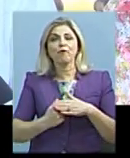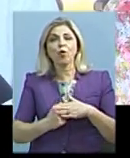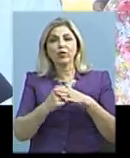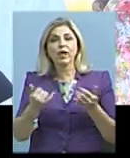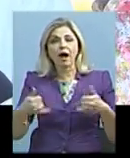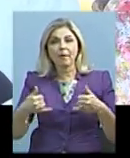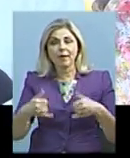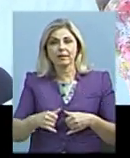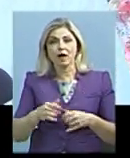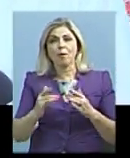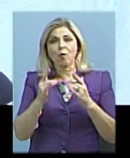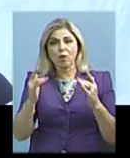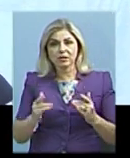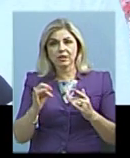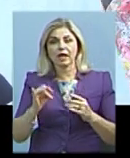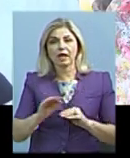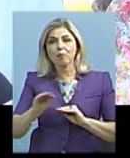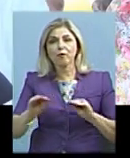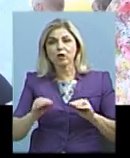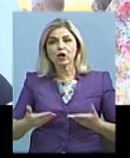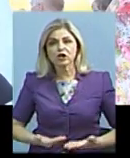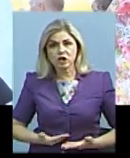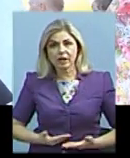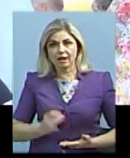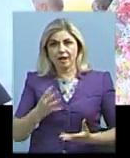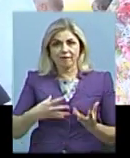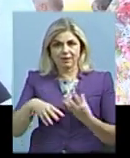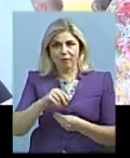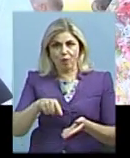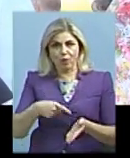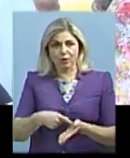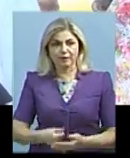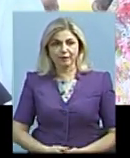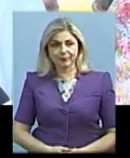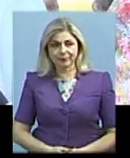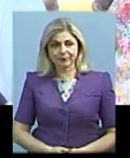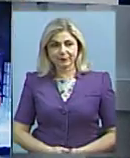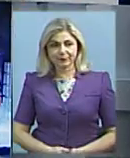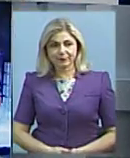фундамент кладок, облаштування житла, облаштування усього городища.